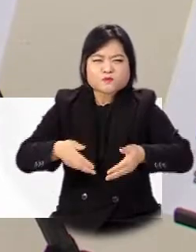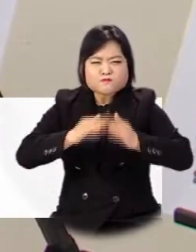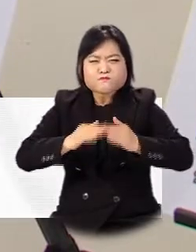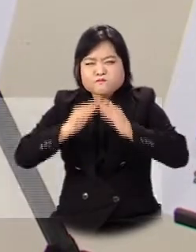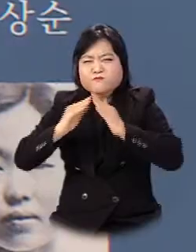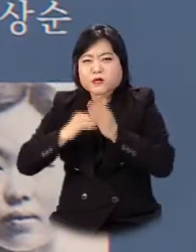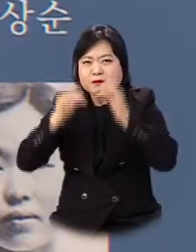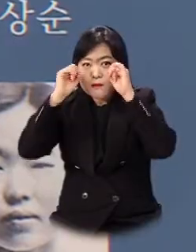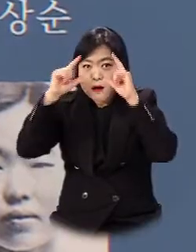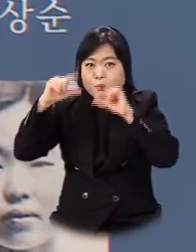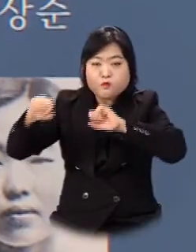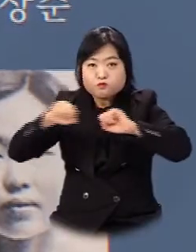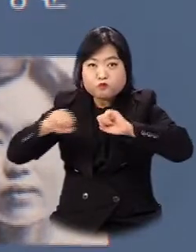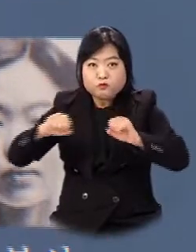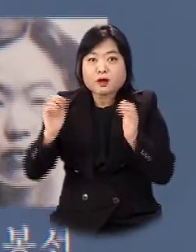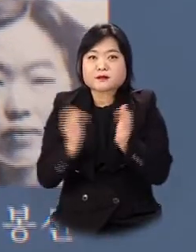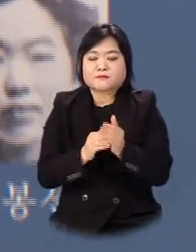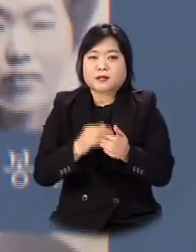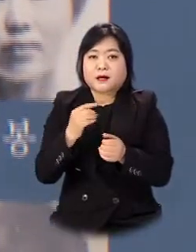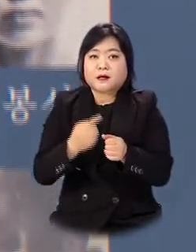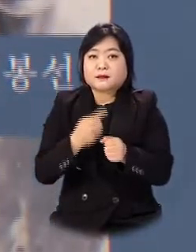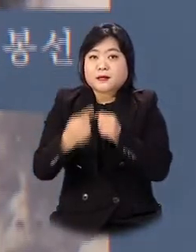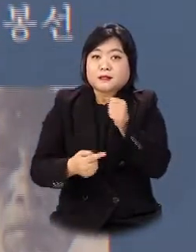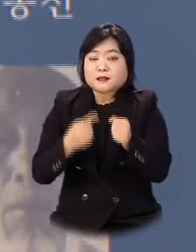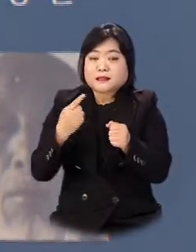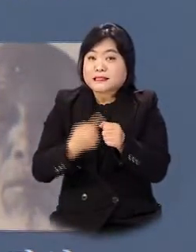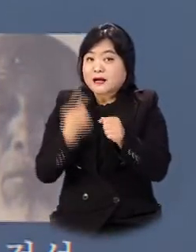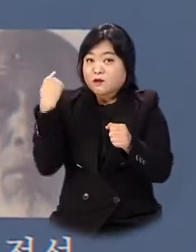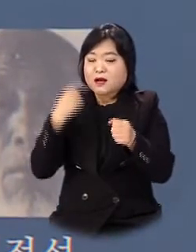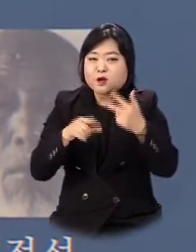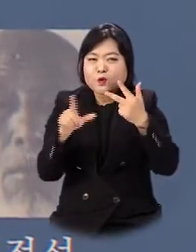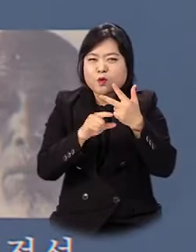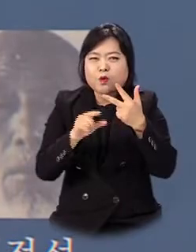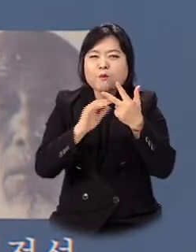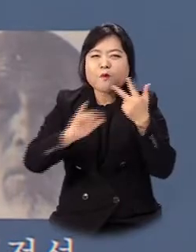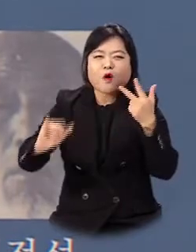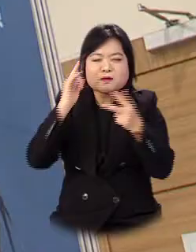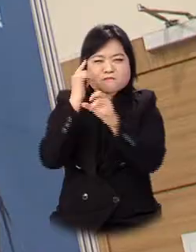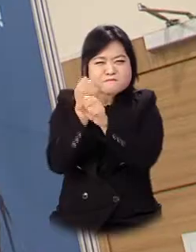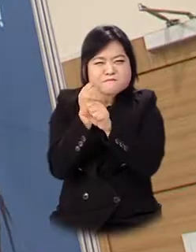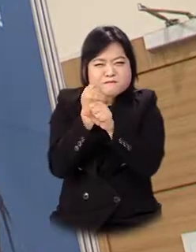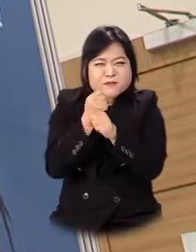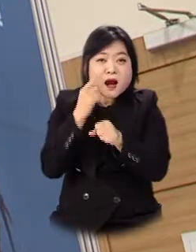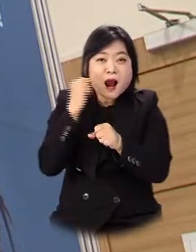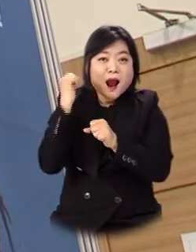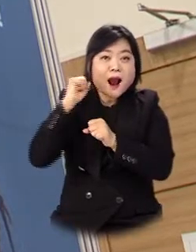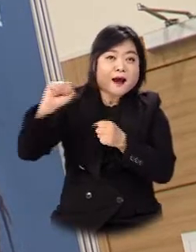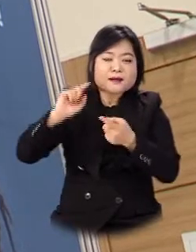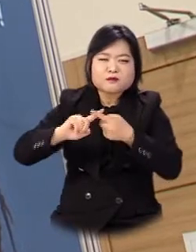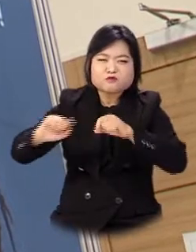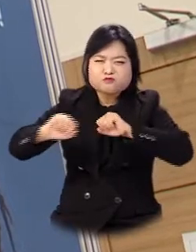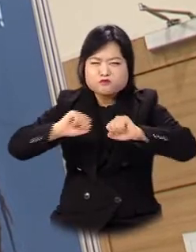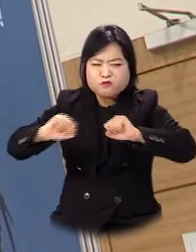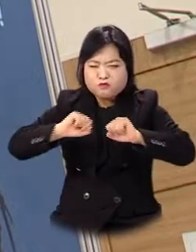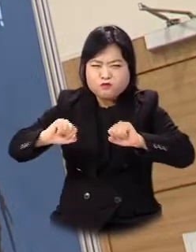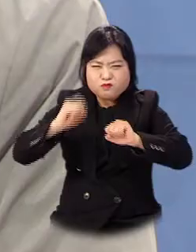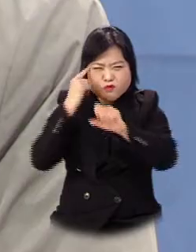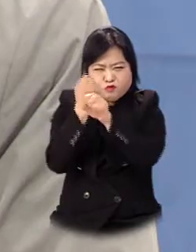벌였습니다. 지난 한 해 7명의 연구진이 한발부터 해방까지 항일운동 관련 연구를 통해 밝혀낸